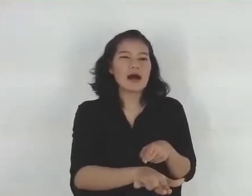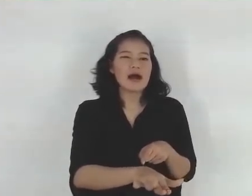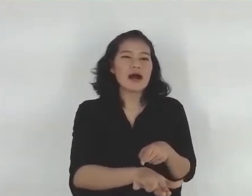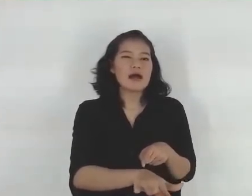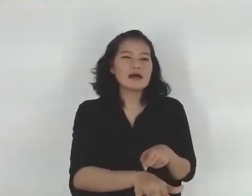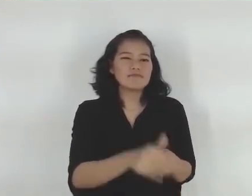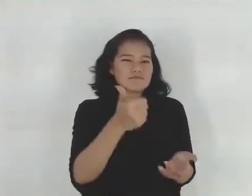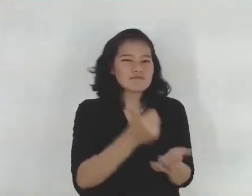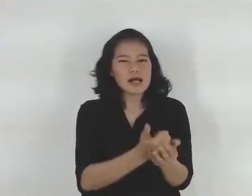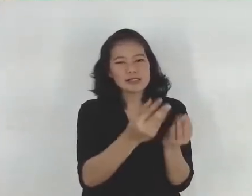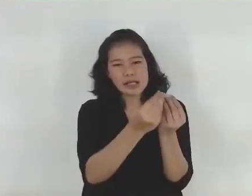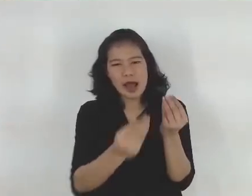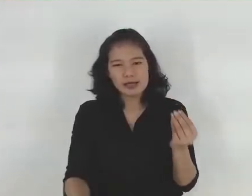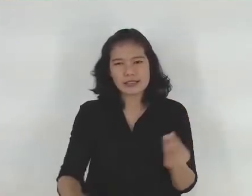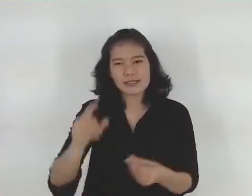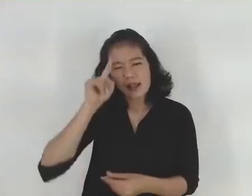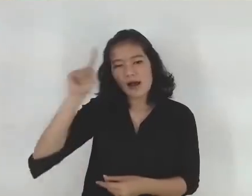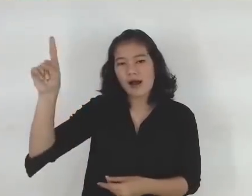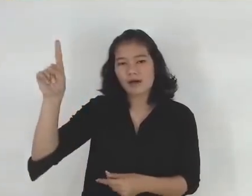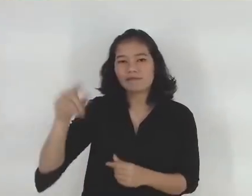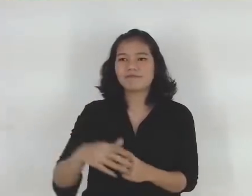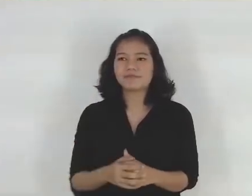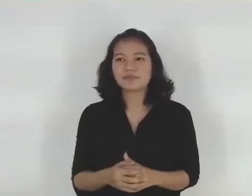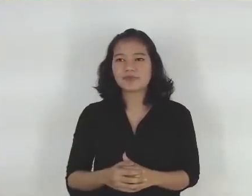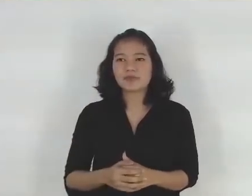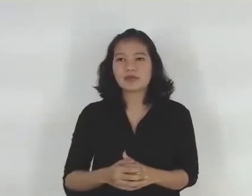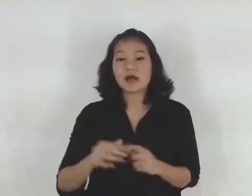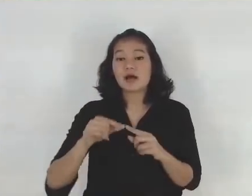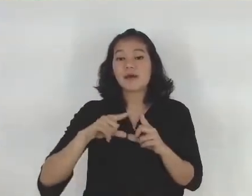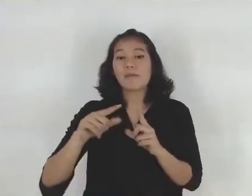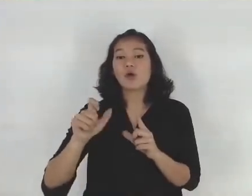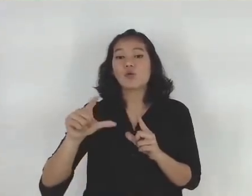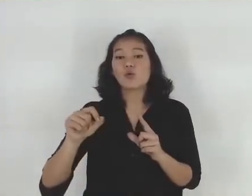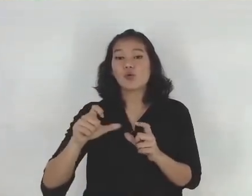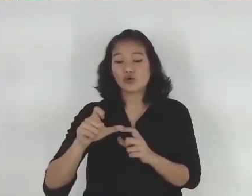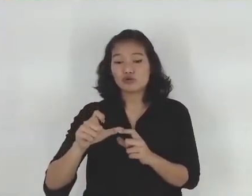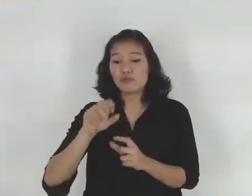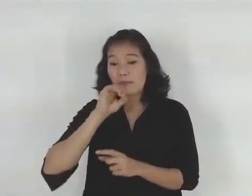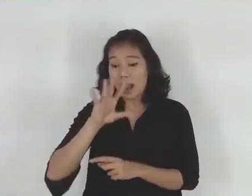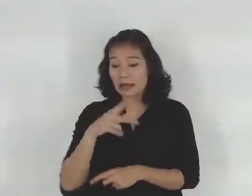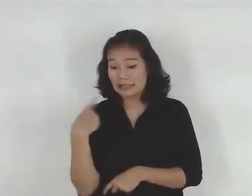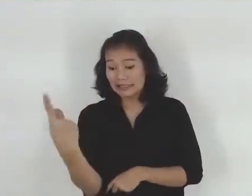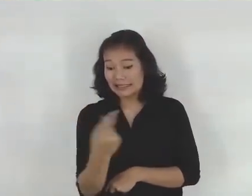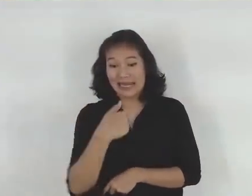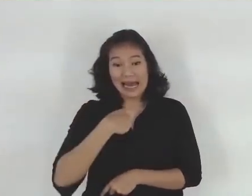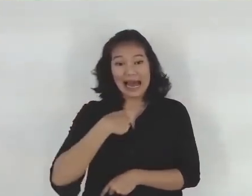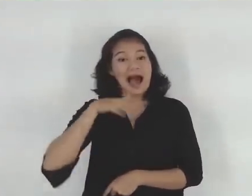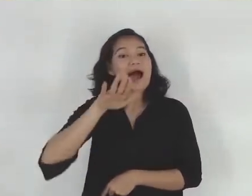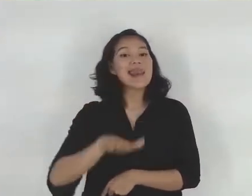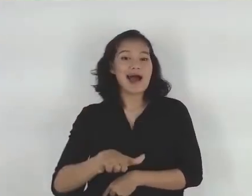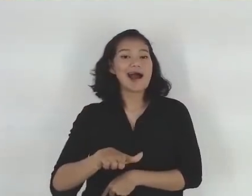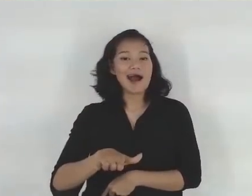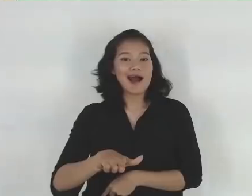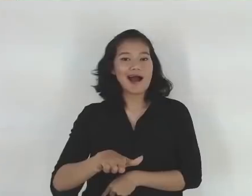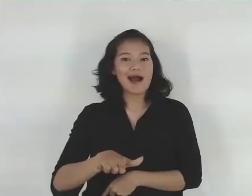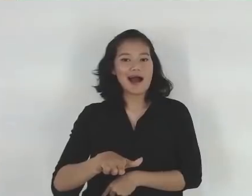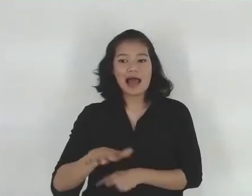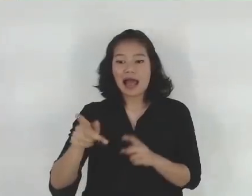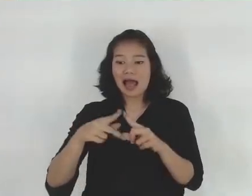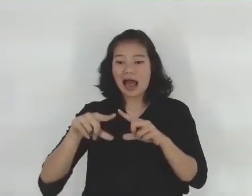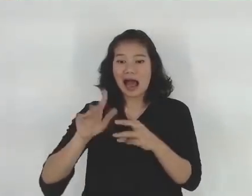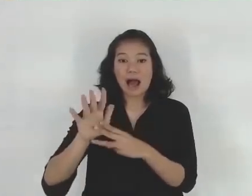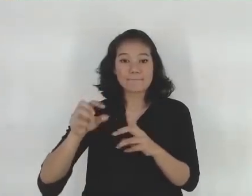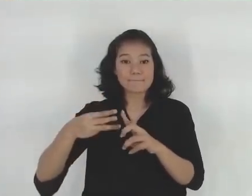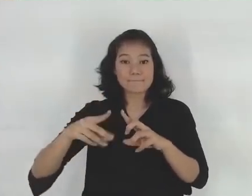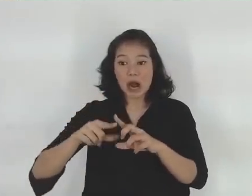oleh Allah Rasul Paulus menyebut kita sekarang anak bukan hamba